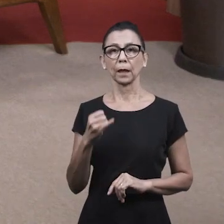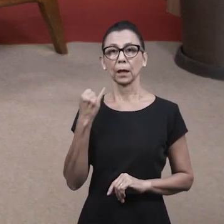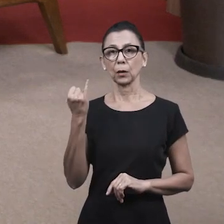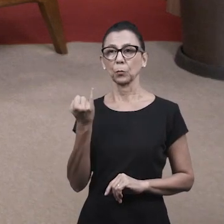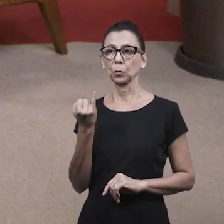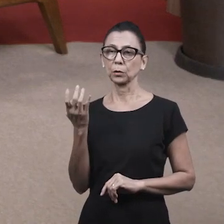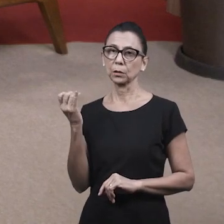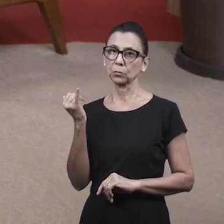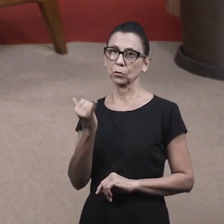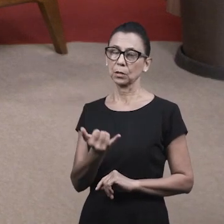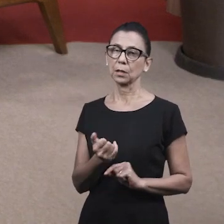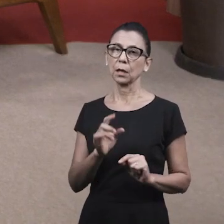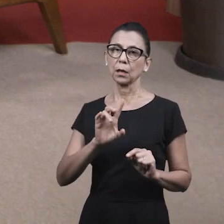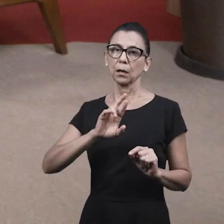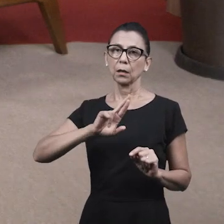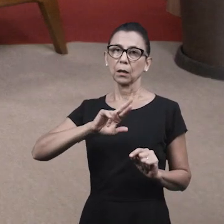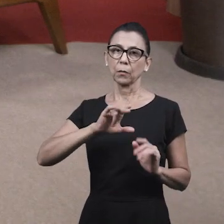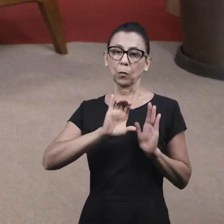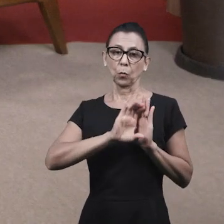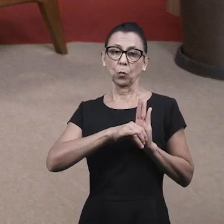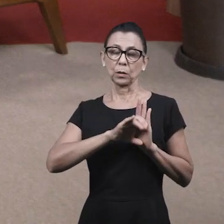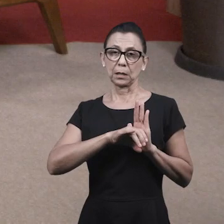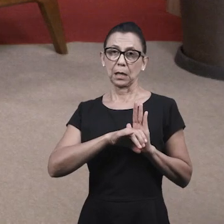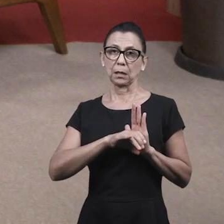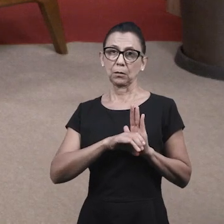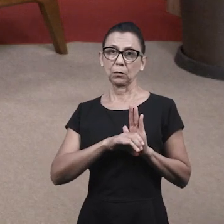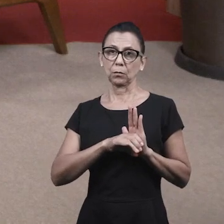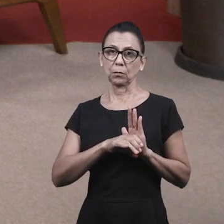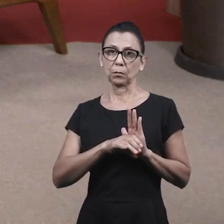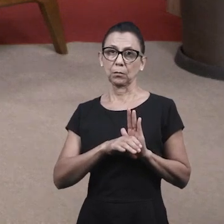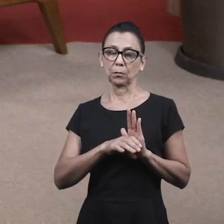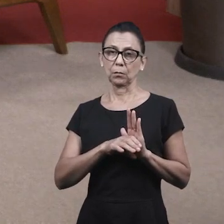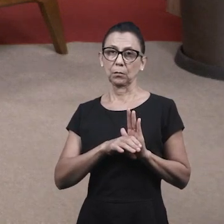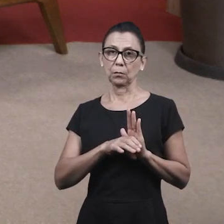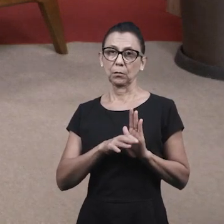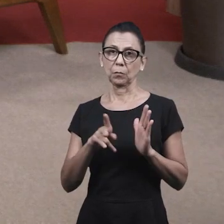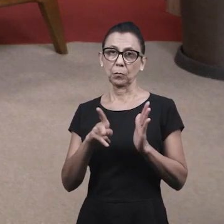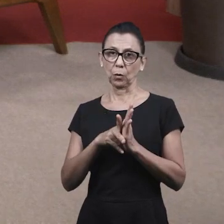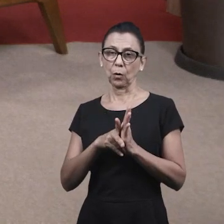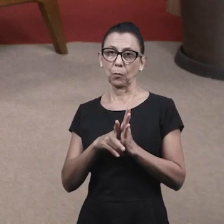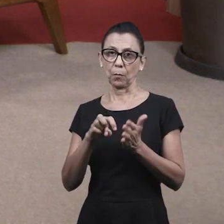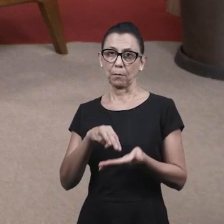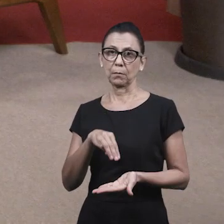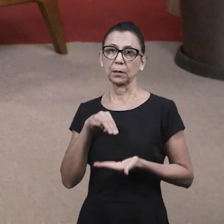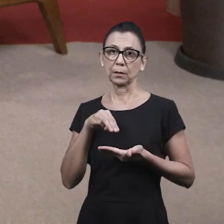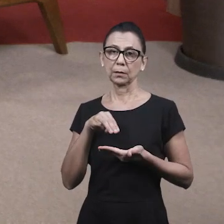Oui, le texte lui-même, il est bien